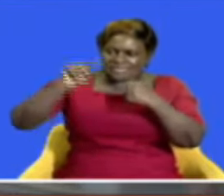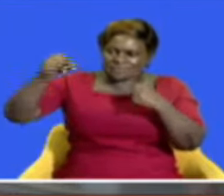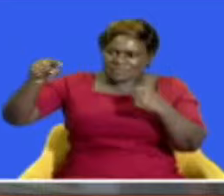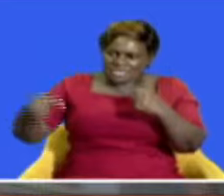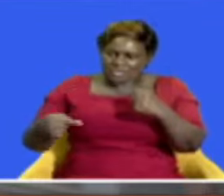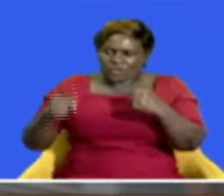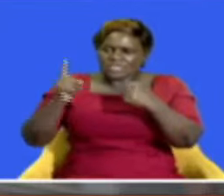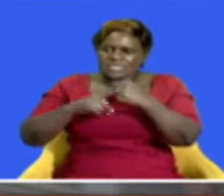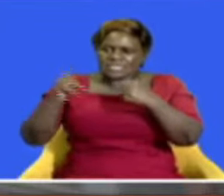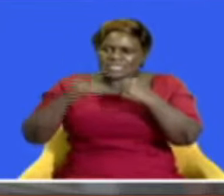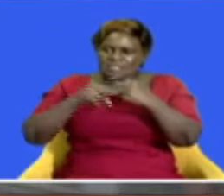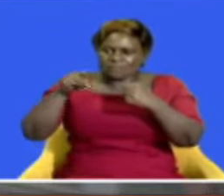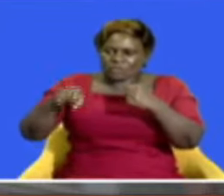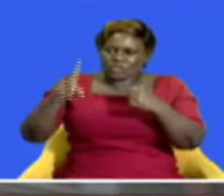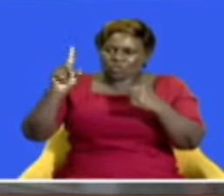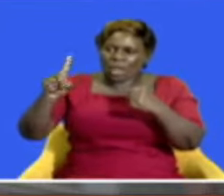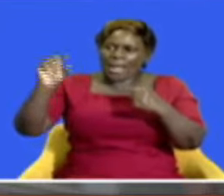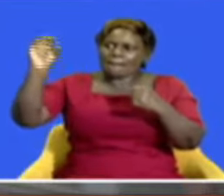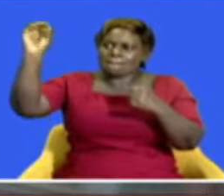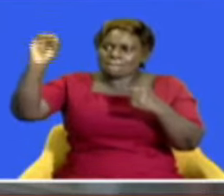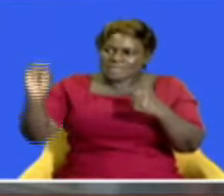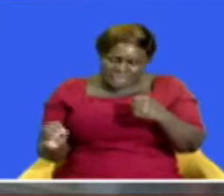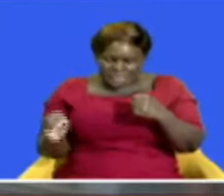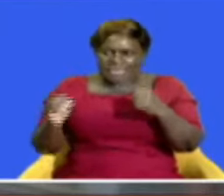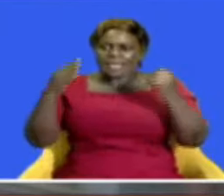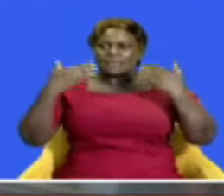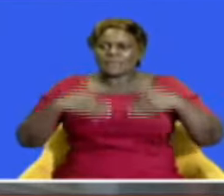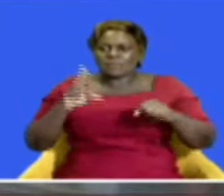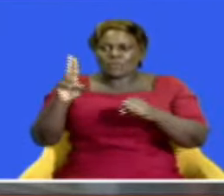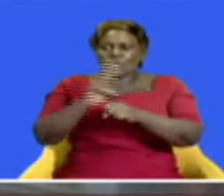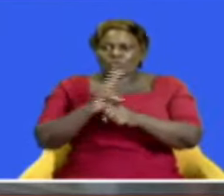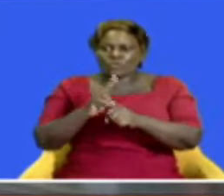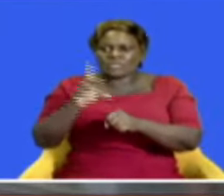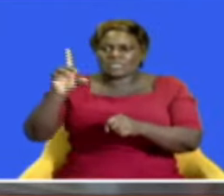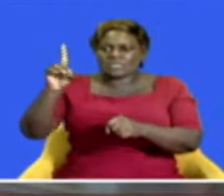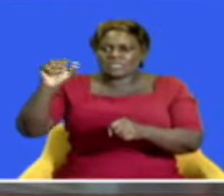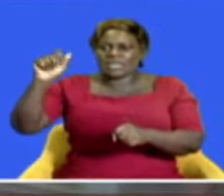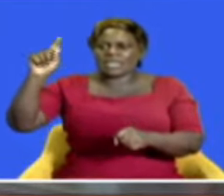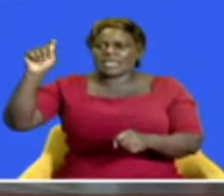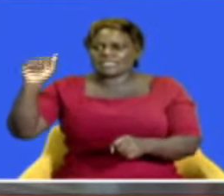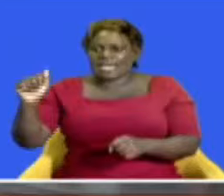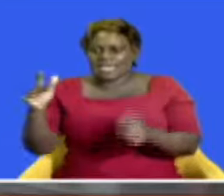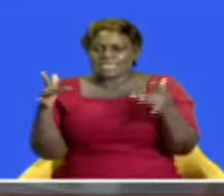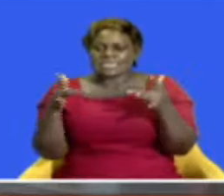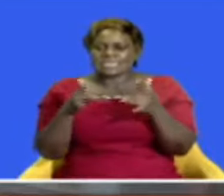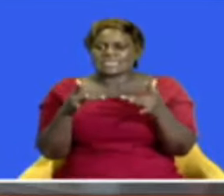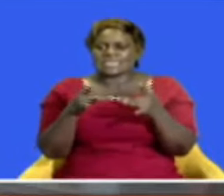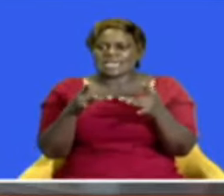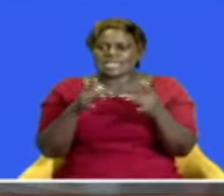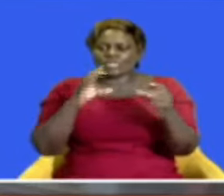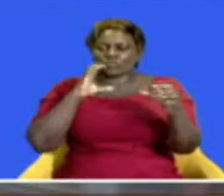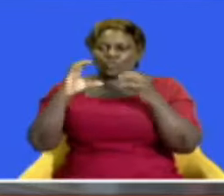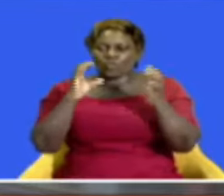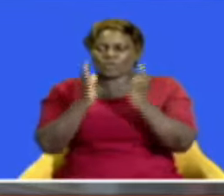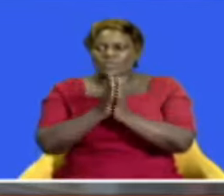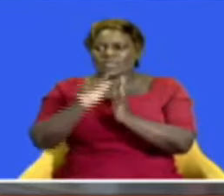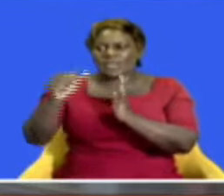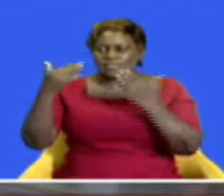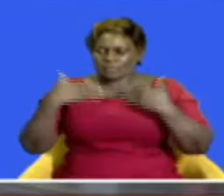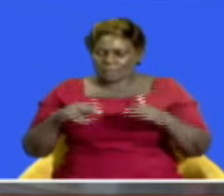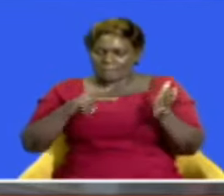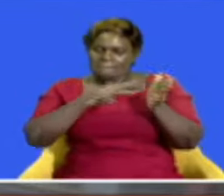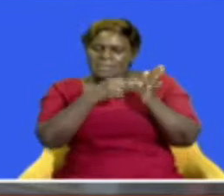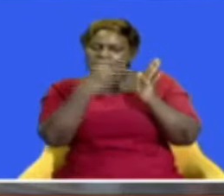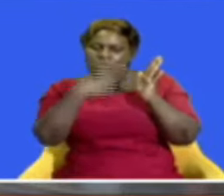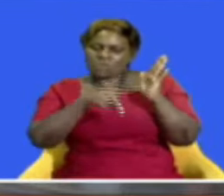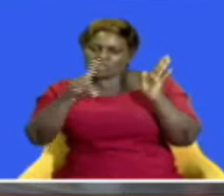na 67.1% kati yao ni wale ambao wanatumia data, mtandao, kuweza kuwasiliana na wenzao. Hiyo